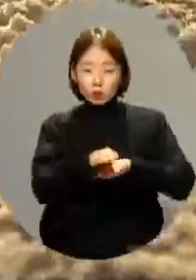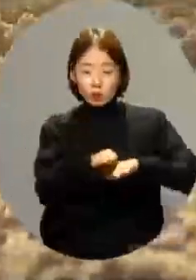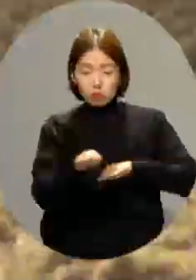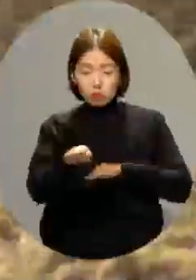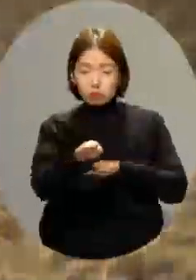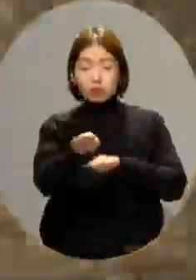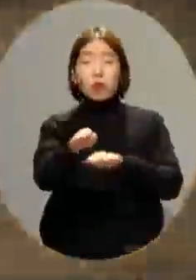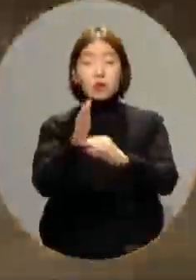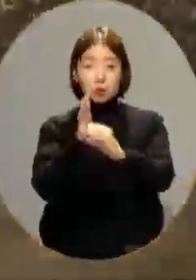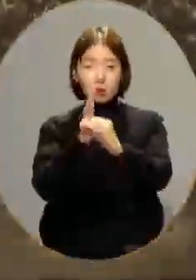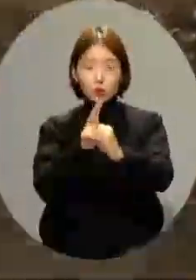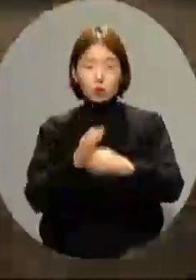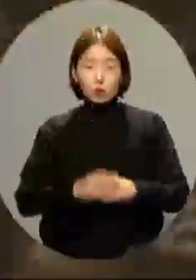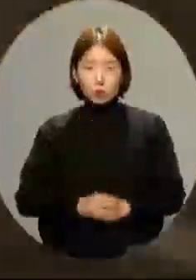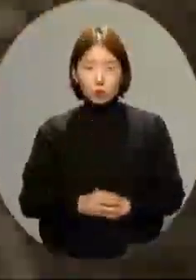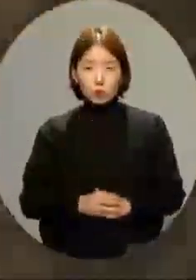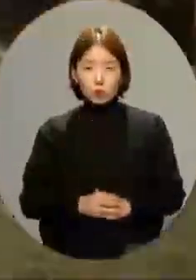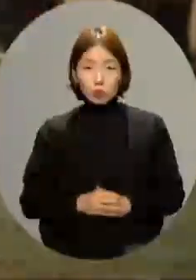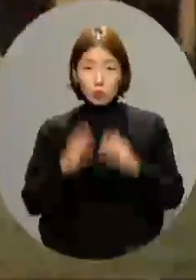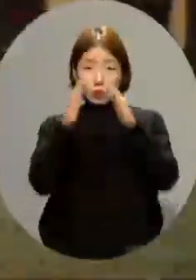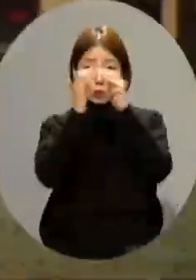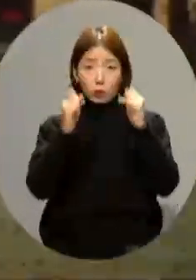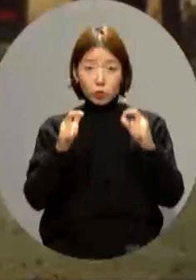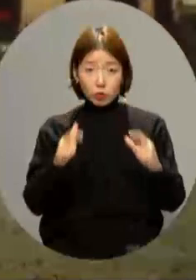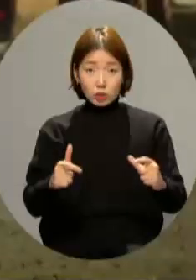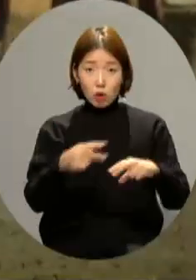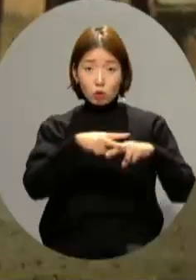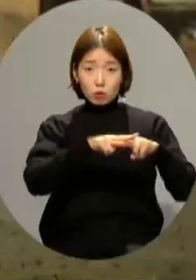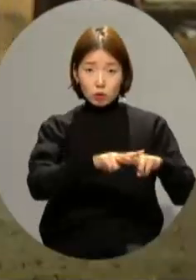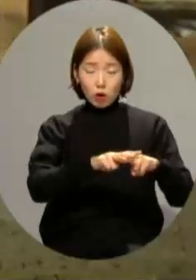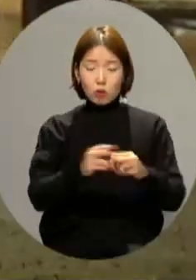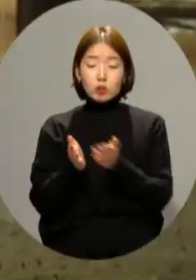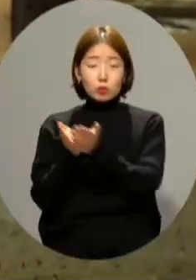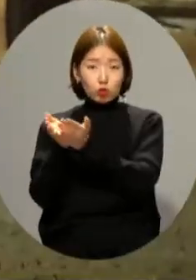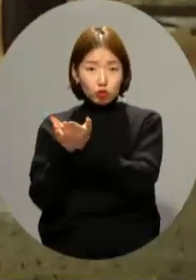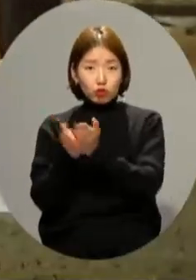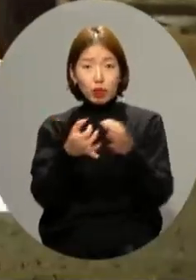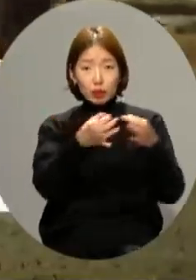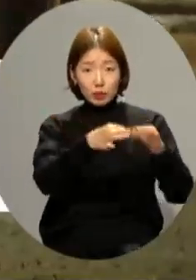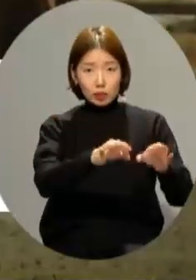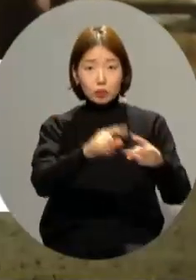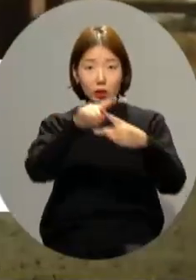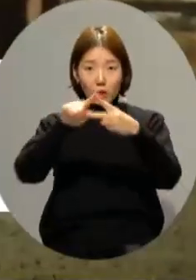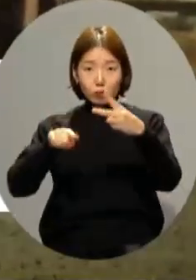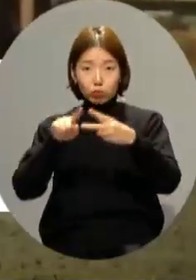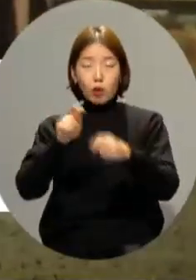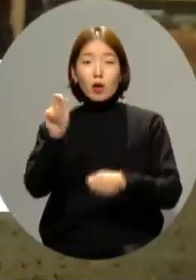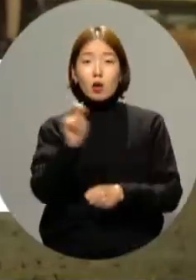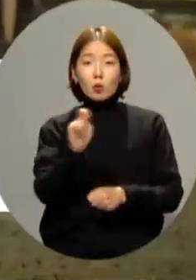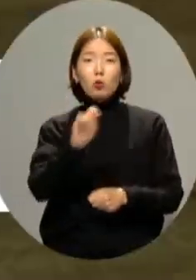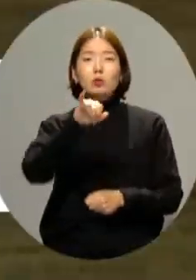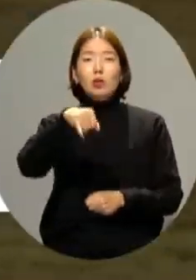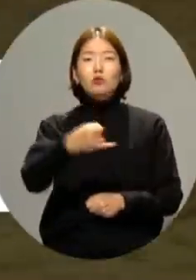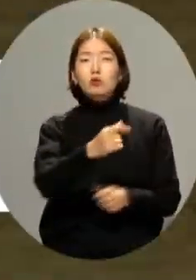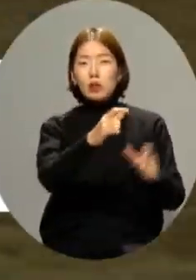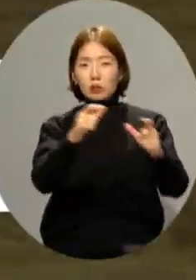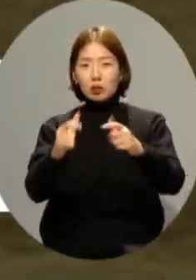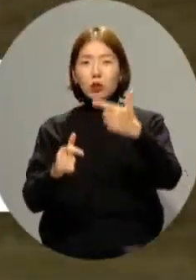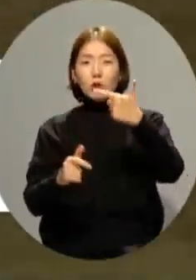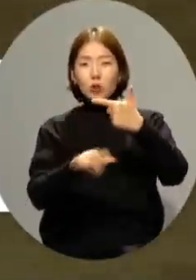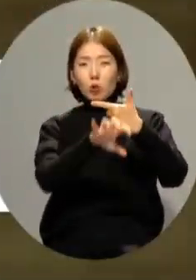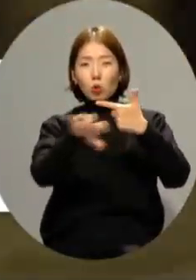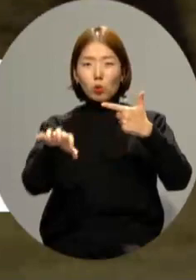조심스럽게 움직이고 있습니다. 현재 전라북도는 이곳 정읍과 군산, 김제, 부안, 고창, 순창 등